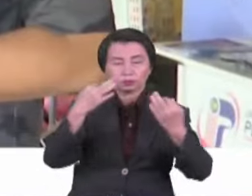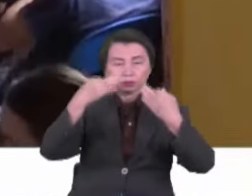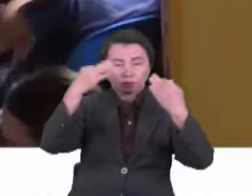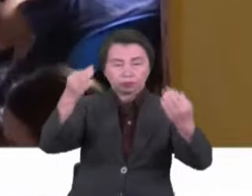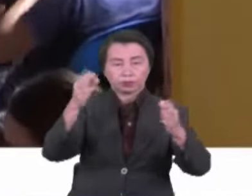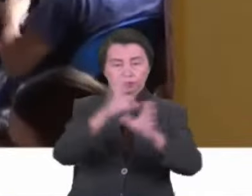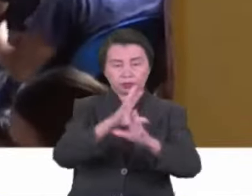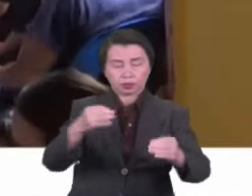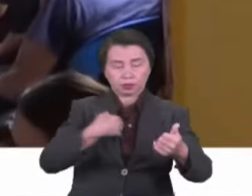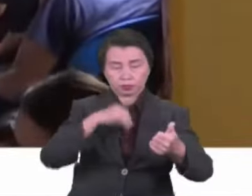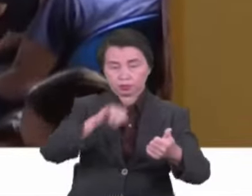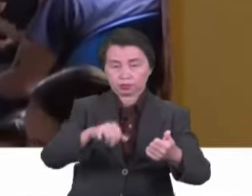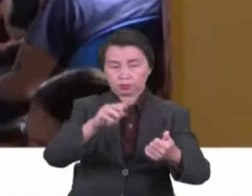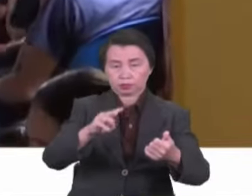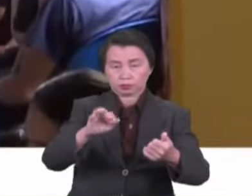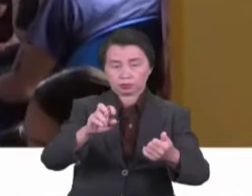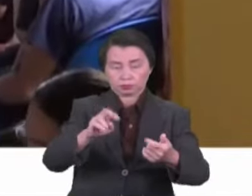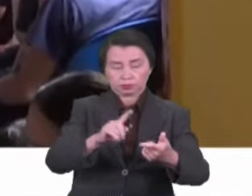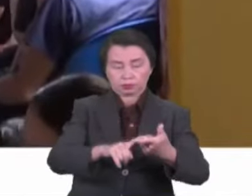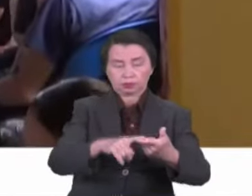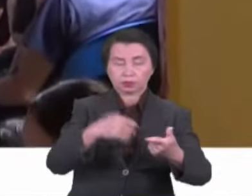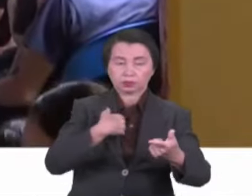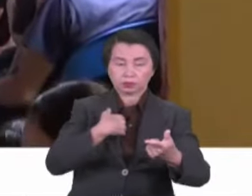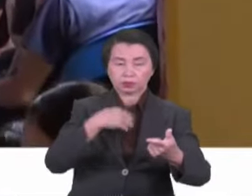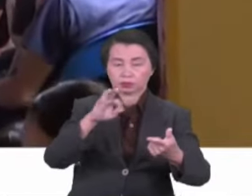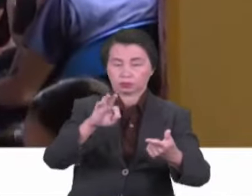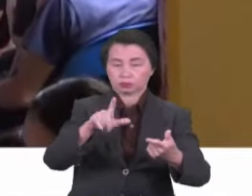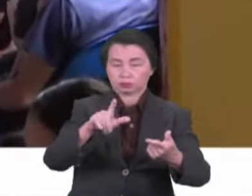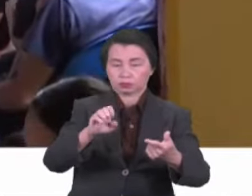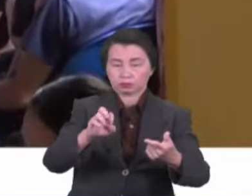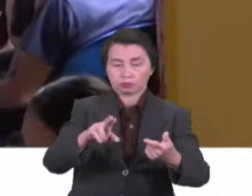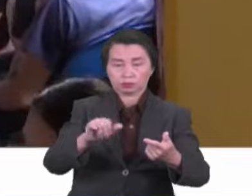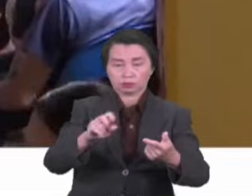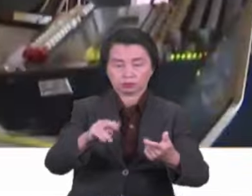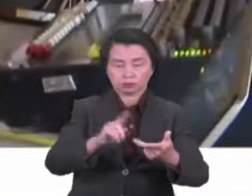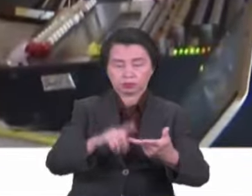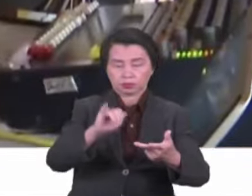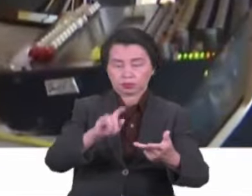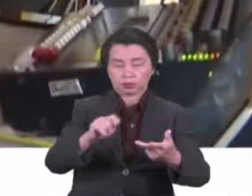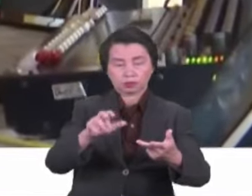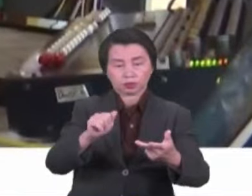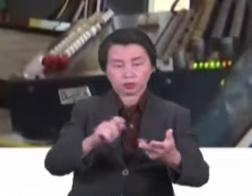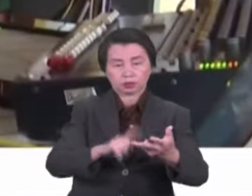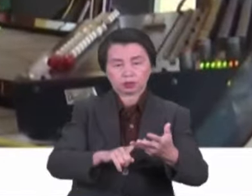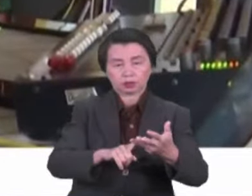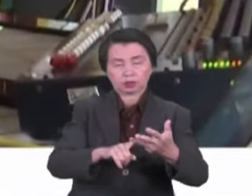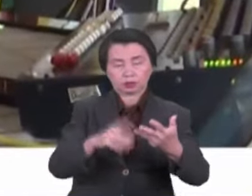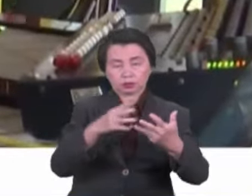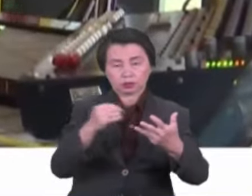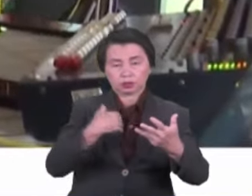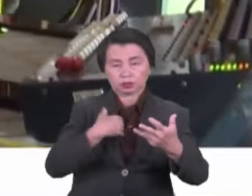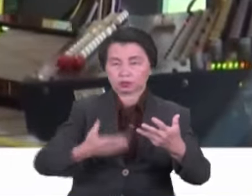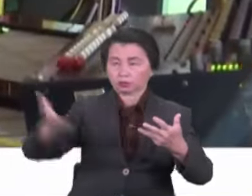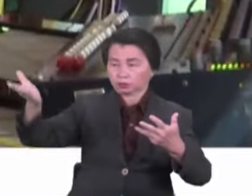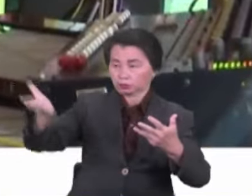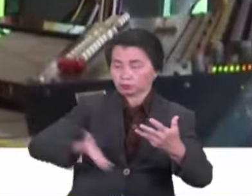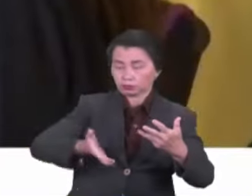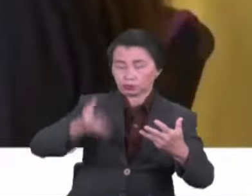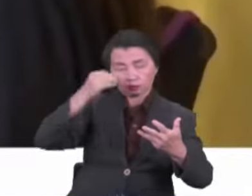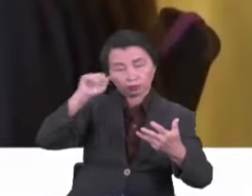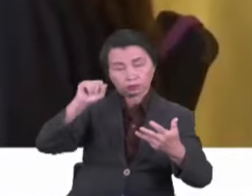Kita ada Jimmy Nyaing, kita ada Florence Low, Ita Medin. Kita juga menjemput